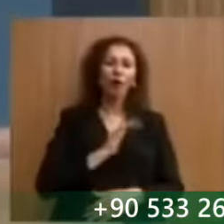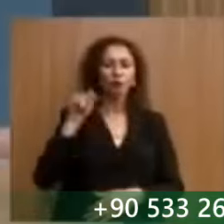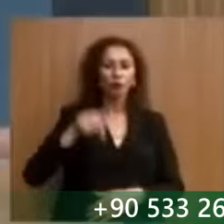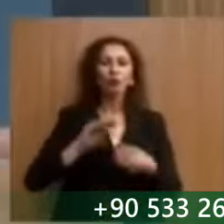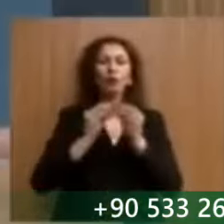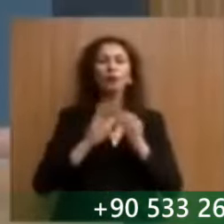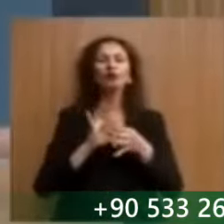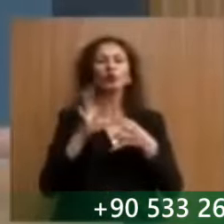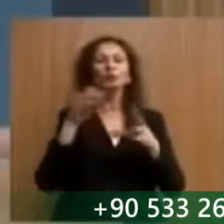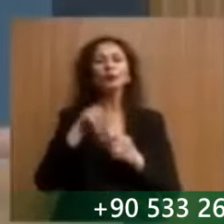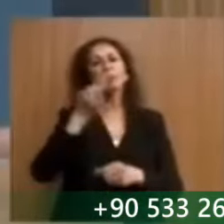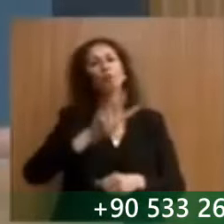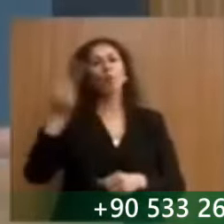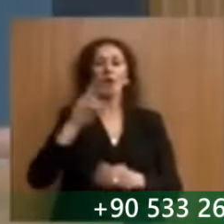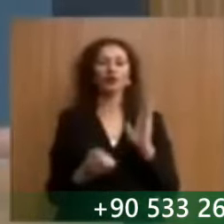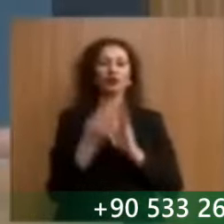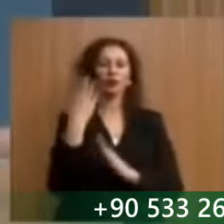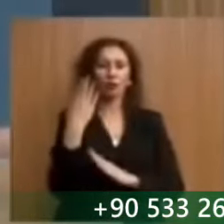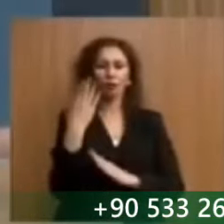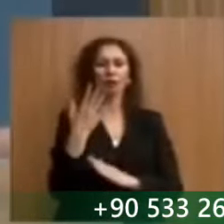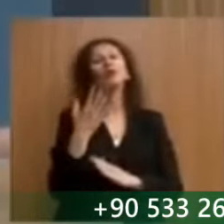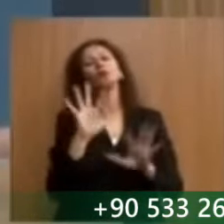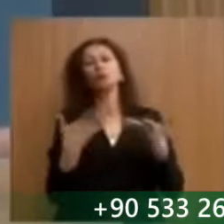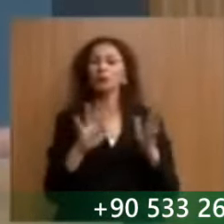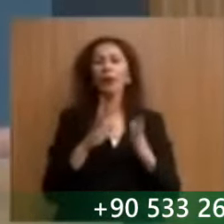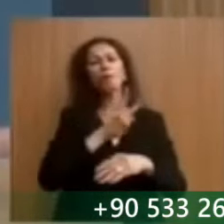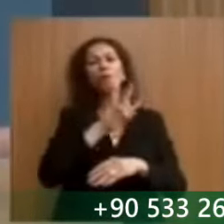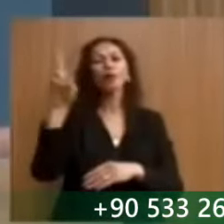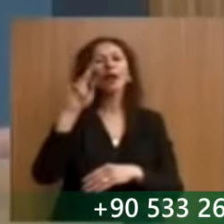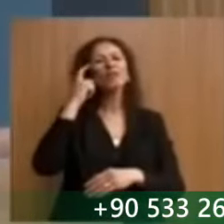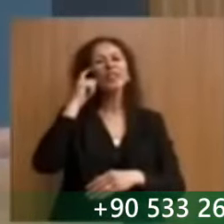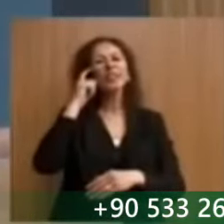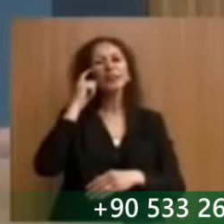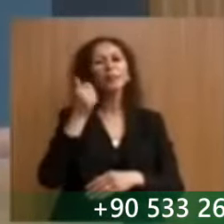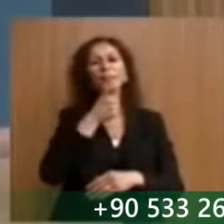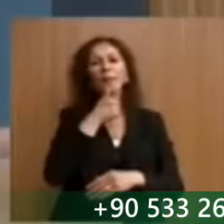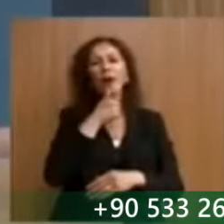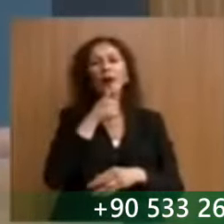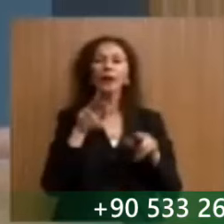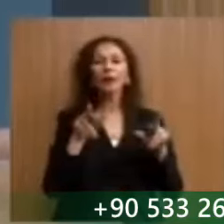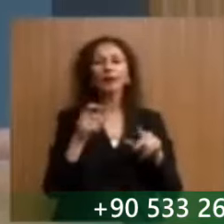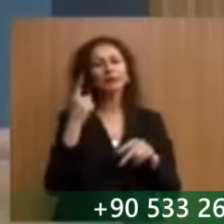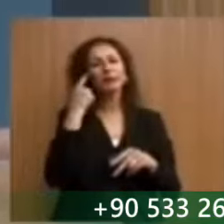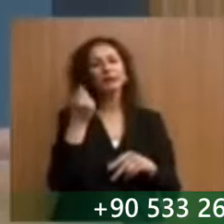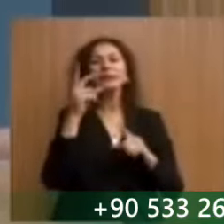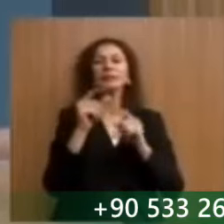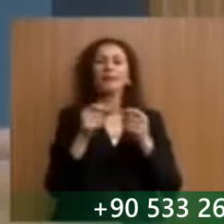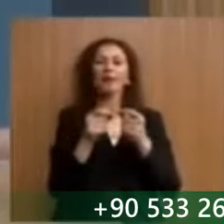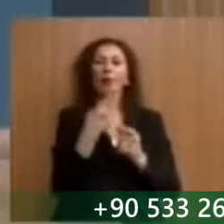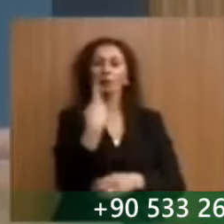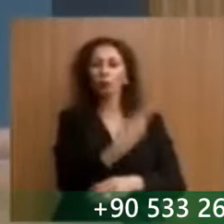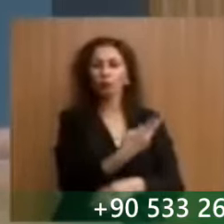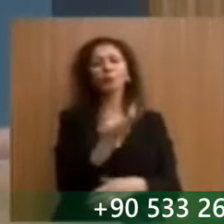bu sorunu çözmek adına bir model ortaya koydular. Muhtemelen modelin fikir babaları İzbeton'u yöneten anlayışın devamıydı.